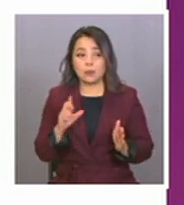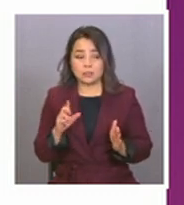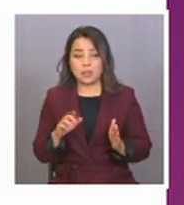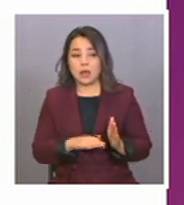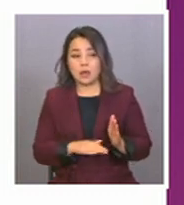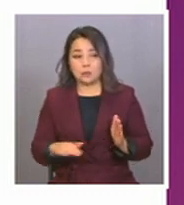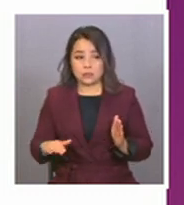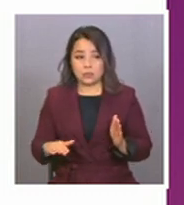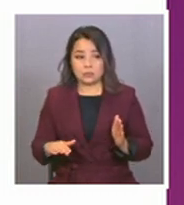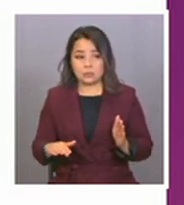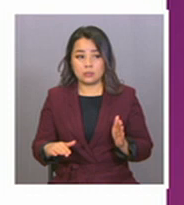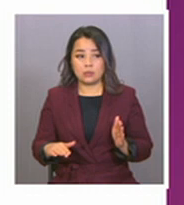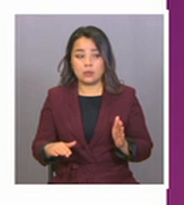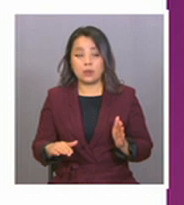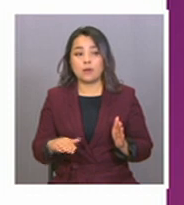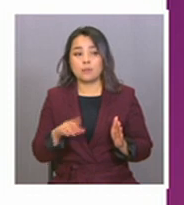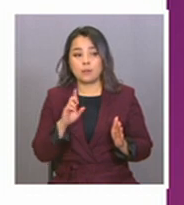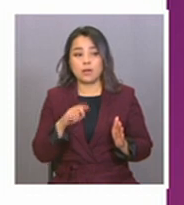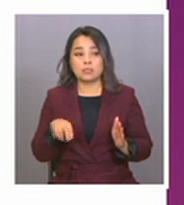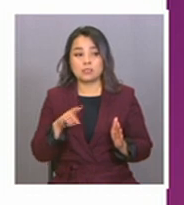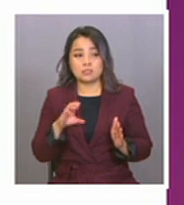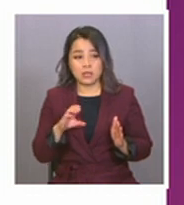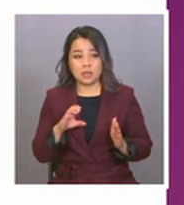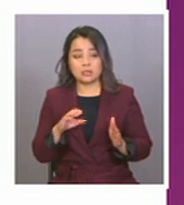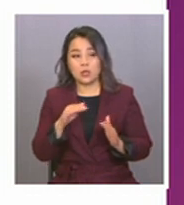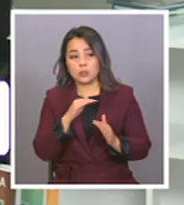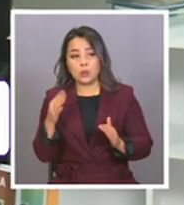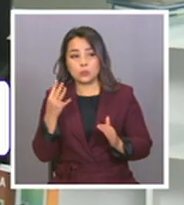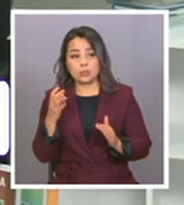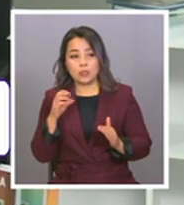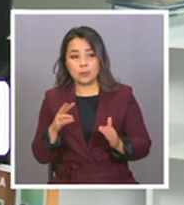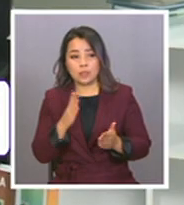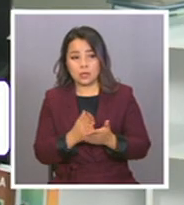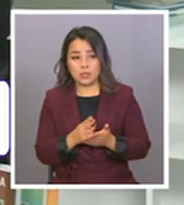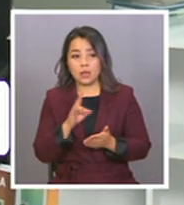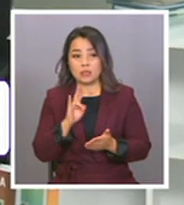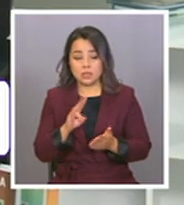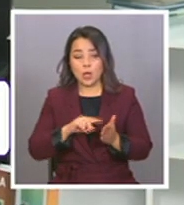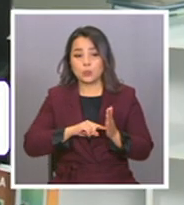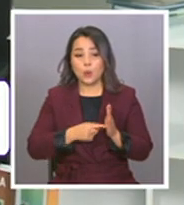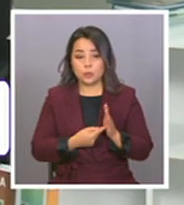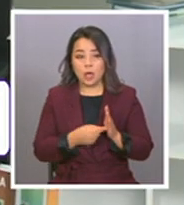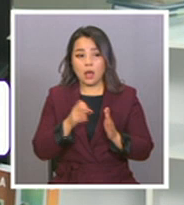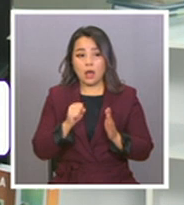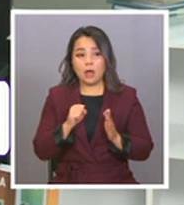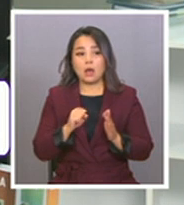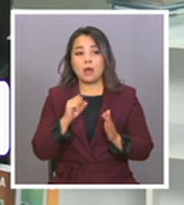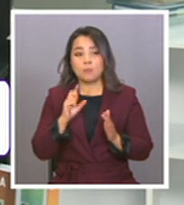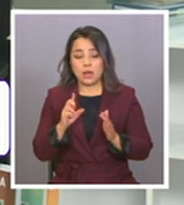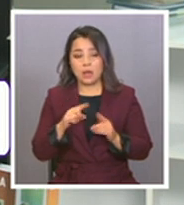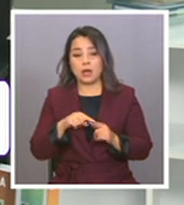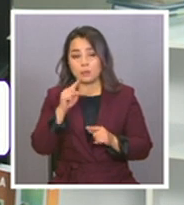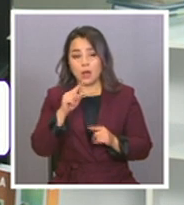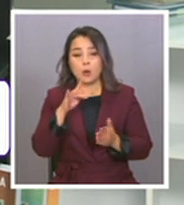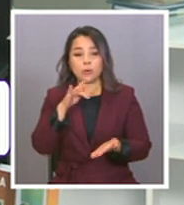3 сантиметр, Б, С қабырғасы 4 сантиметр, және N нүктесі А, Б қабырғасының